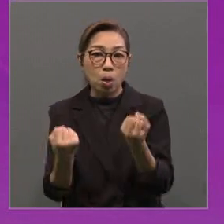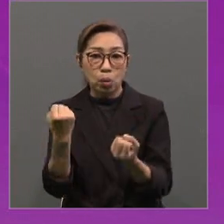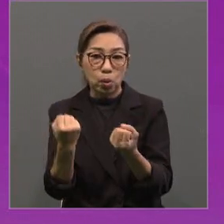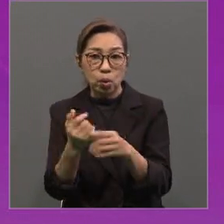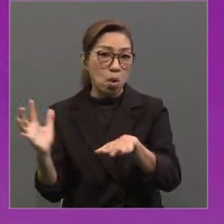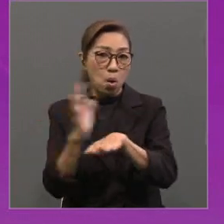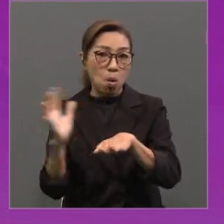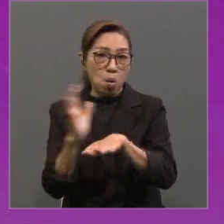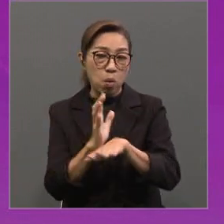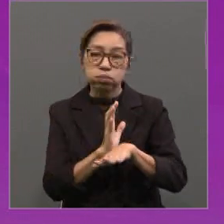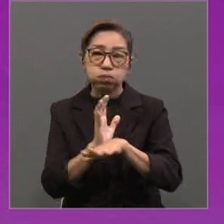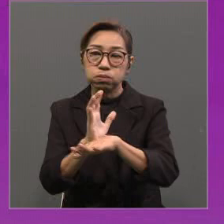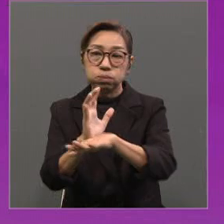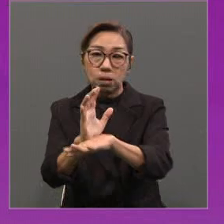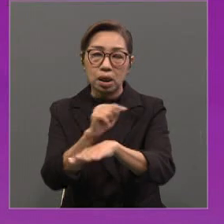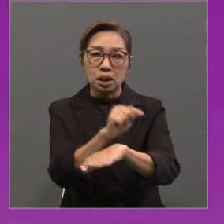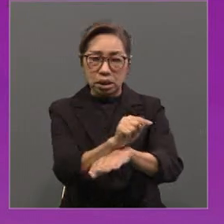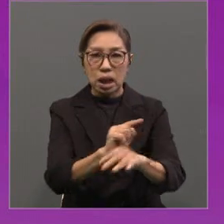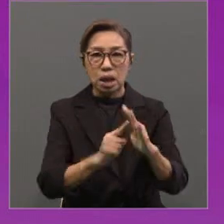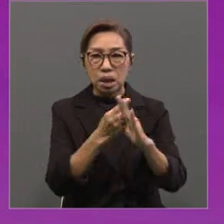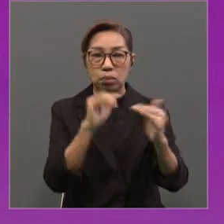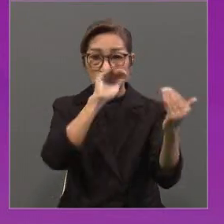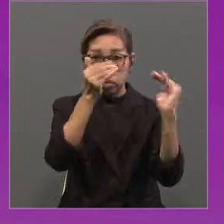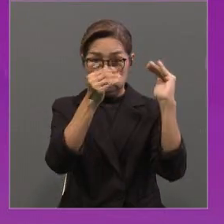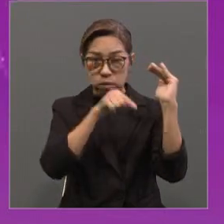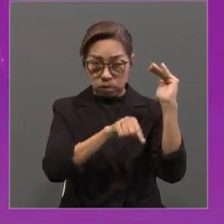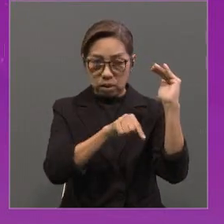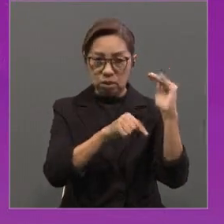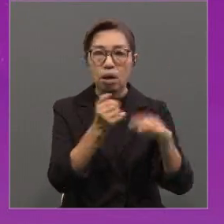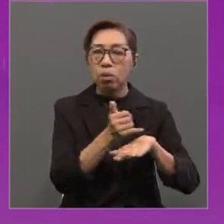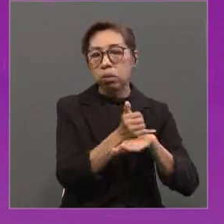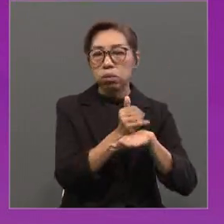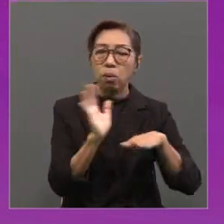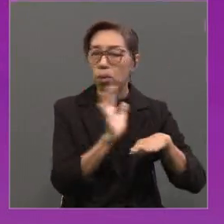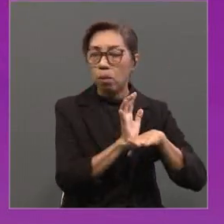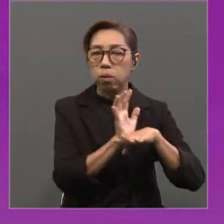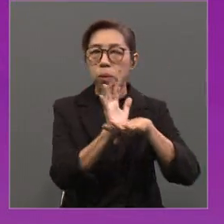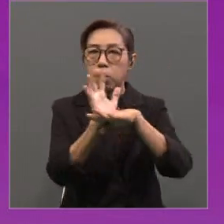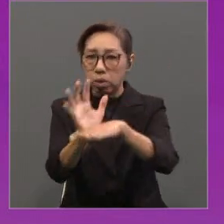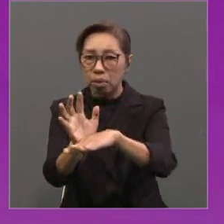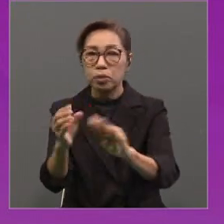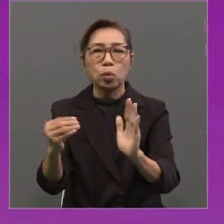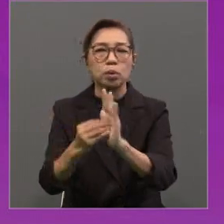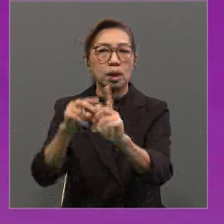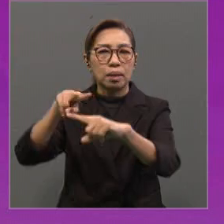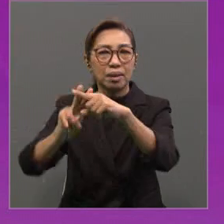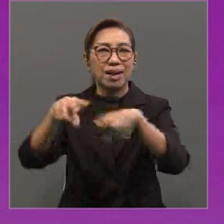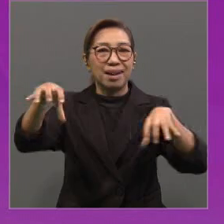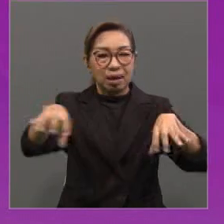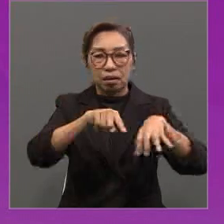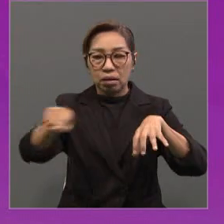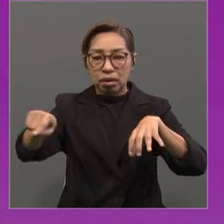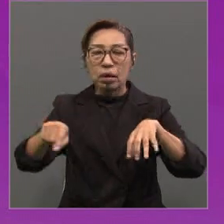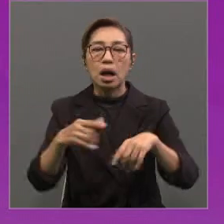แล้วไปแห่จากอนุสาวรีย์ประชาธิปไตยไปจนถึงลานคนเมืองเพื่อขอบคุณประชาชนในกรุงเทพนะคะที่มาเลือกผู้สมัครจ